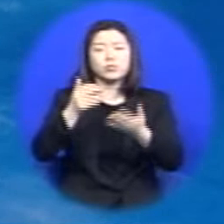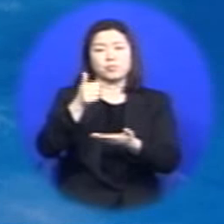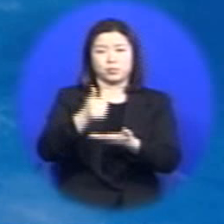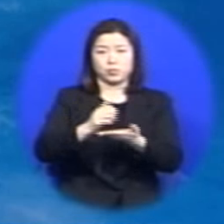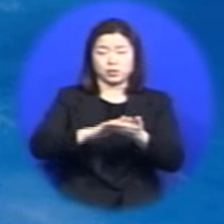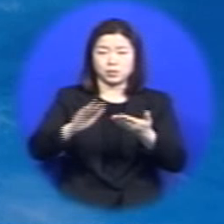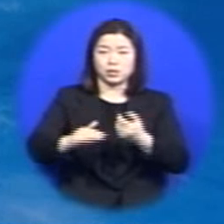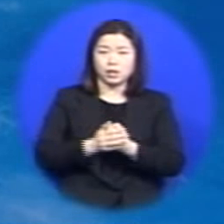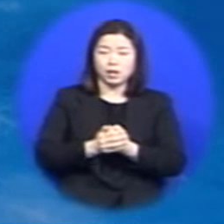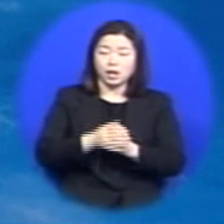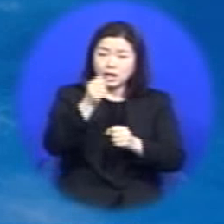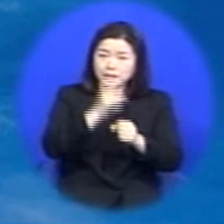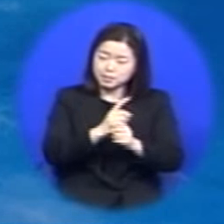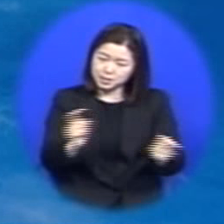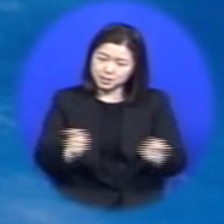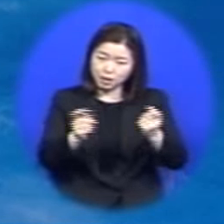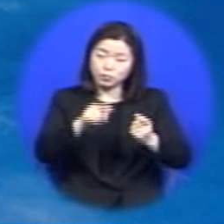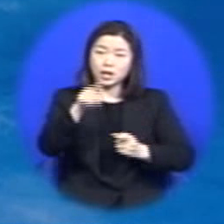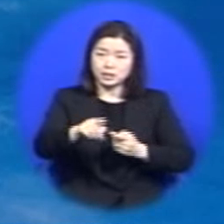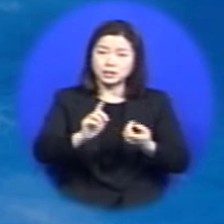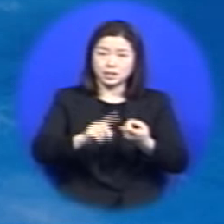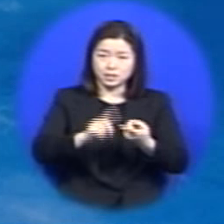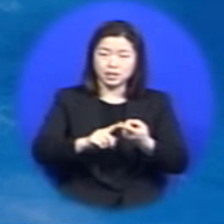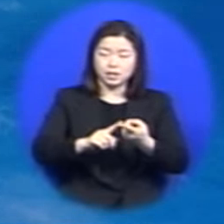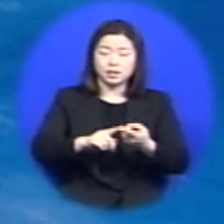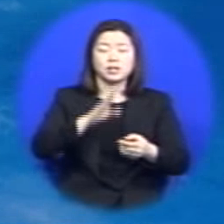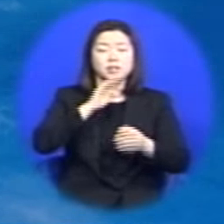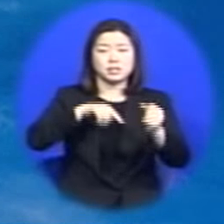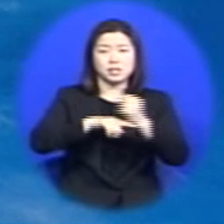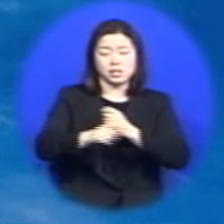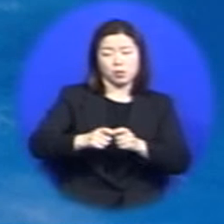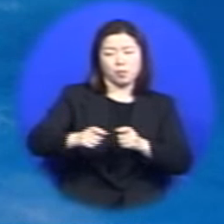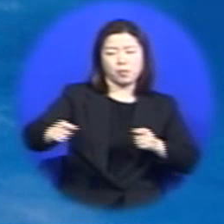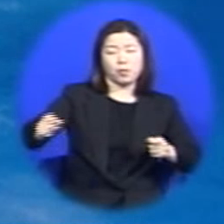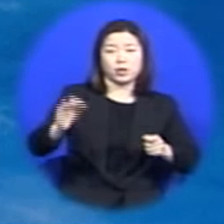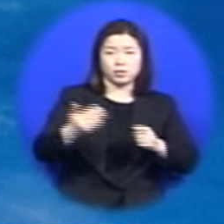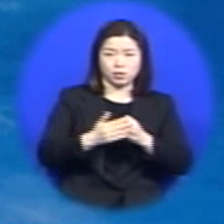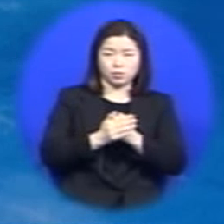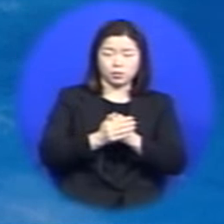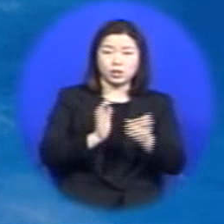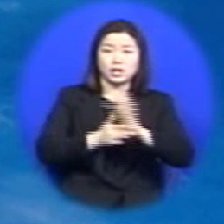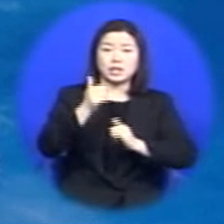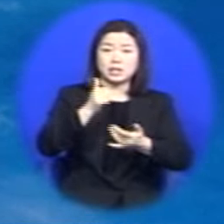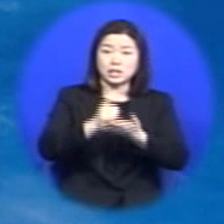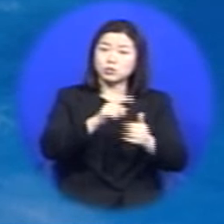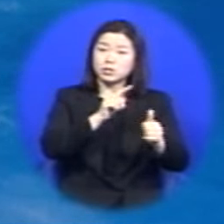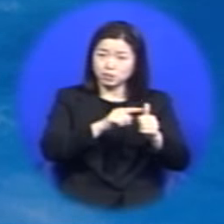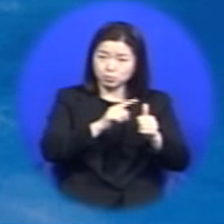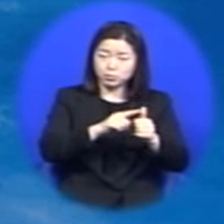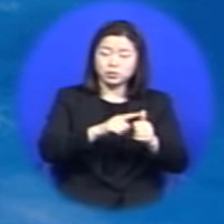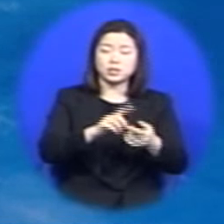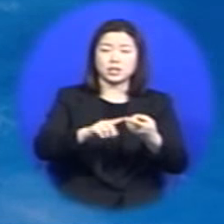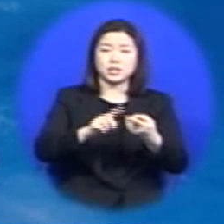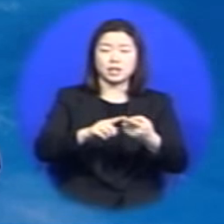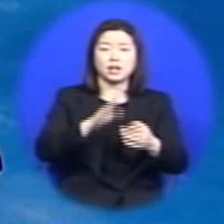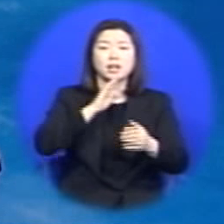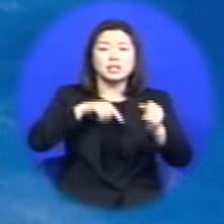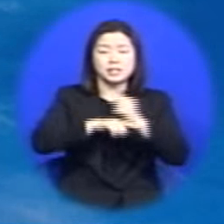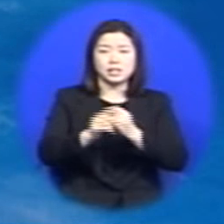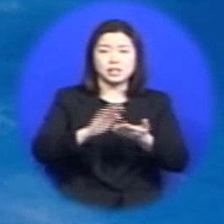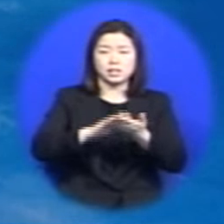이미 싸운다는 것 자체가 진리와 멀어진 거예요. 예수님이 진리신데. 에베소 교회에